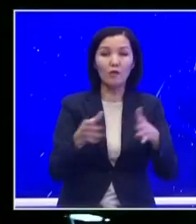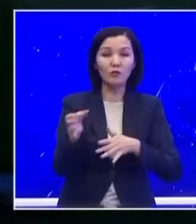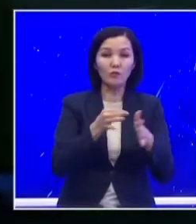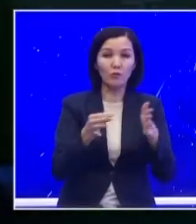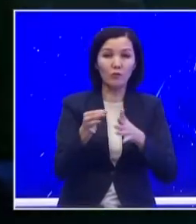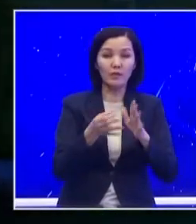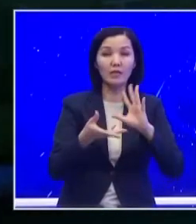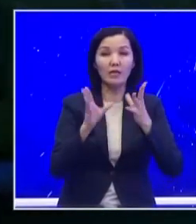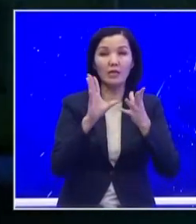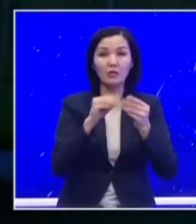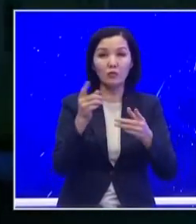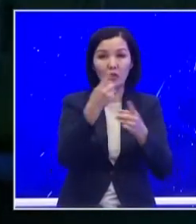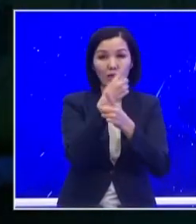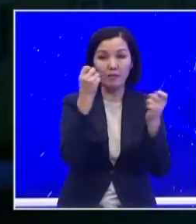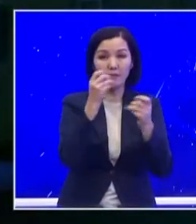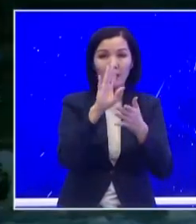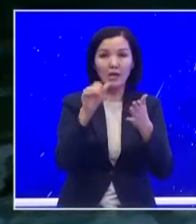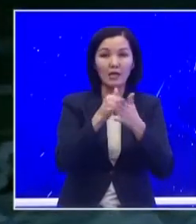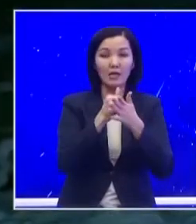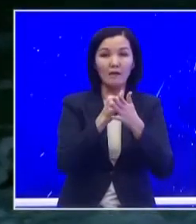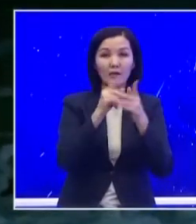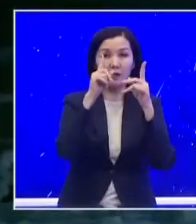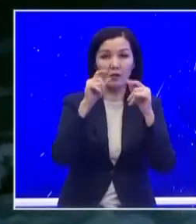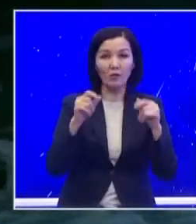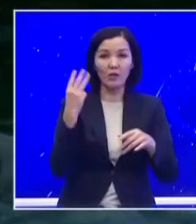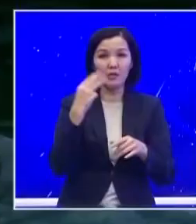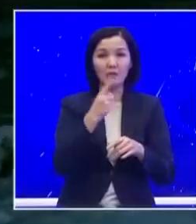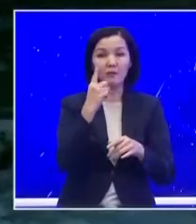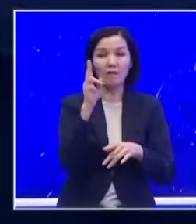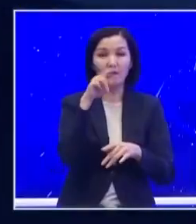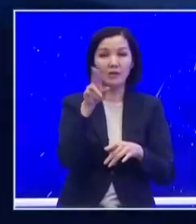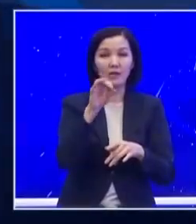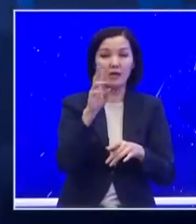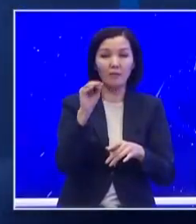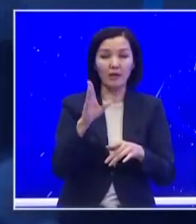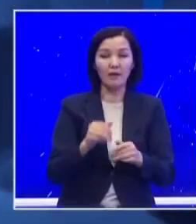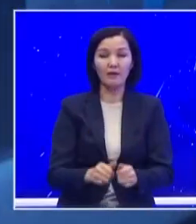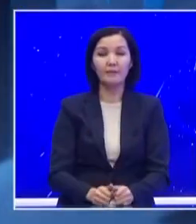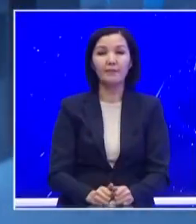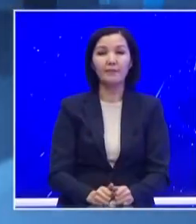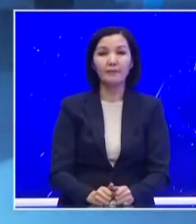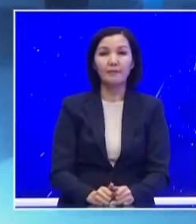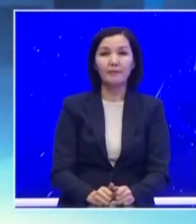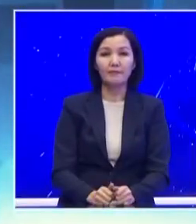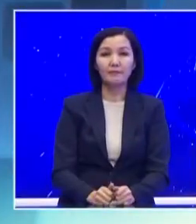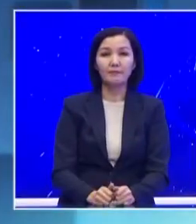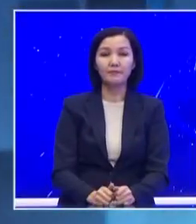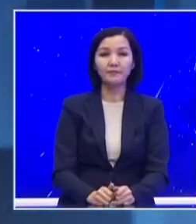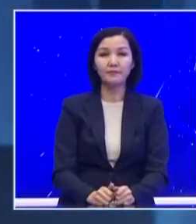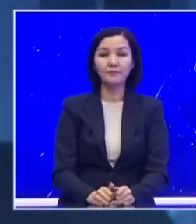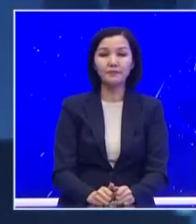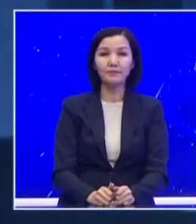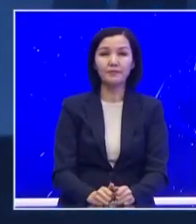области. Результаты объявят на главной вечерней елке 31 декабря. Азат Жумаханов, Асет Дюйсенбек, телекомпания